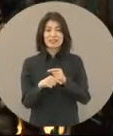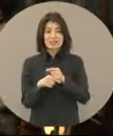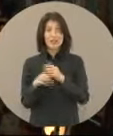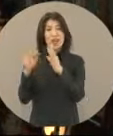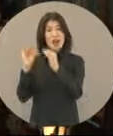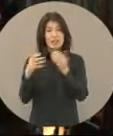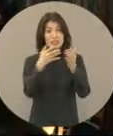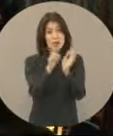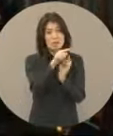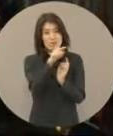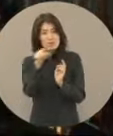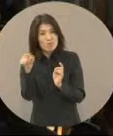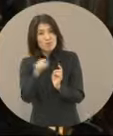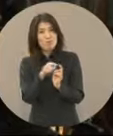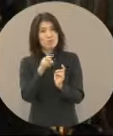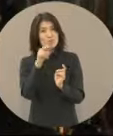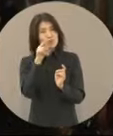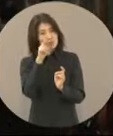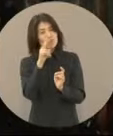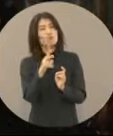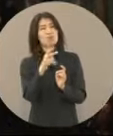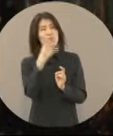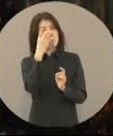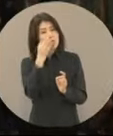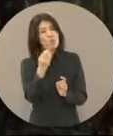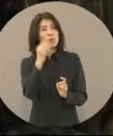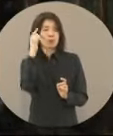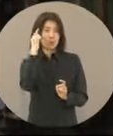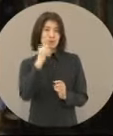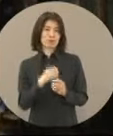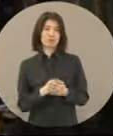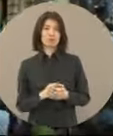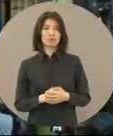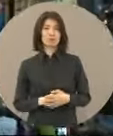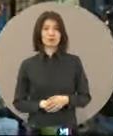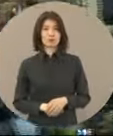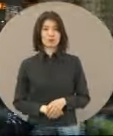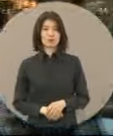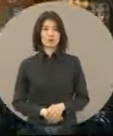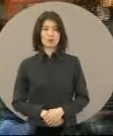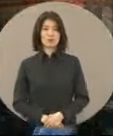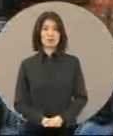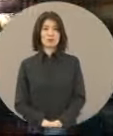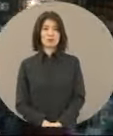奏を奏でる林も川越祭りの見どころの一つです。